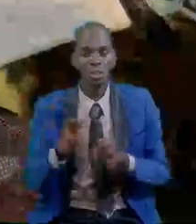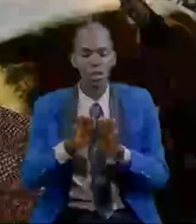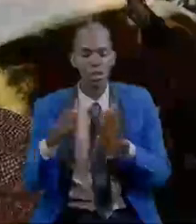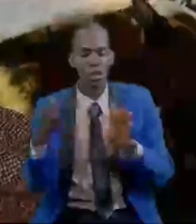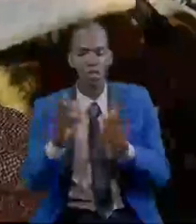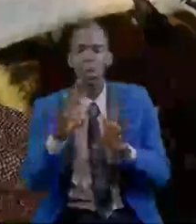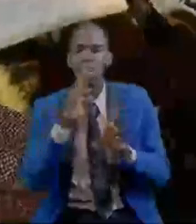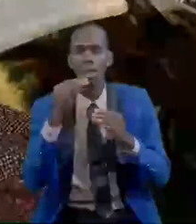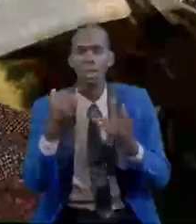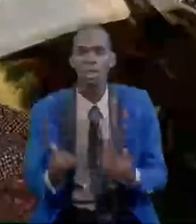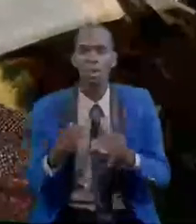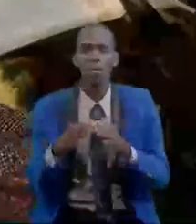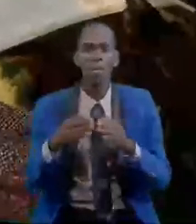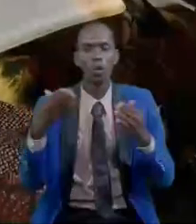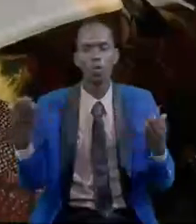maintenant ouvertes.